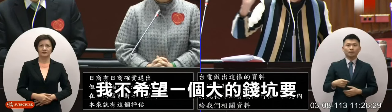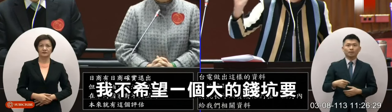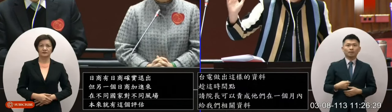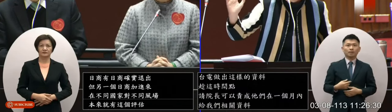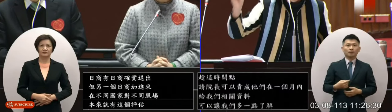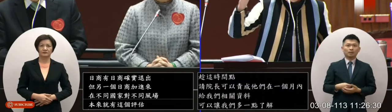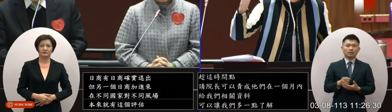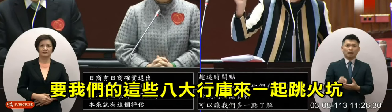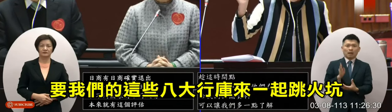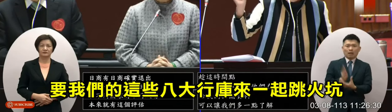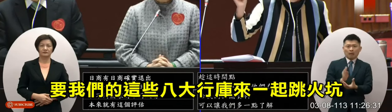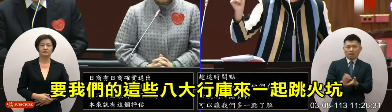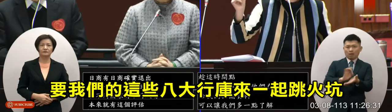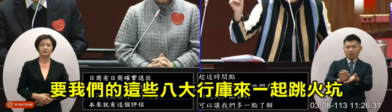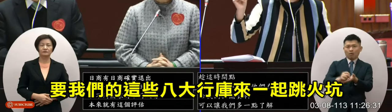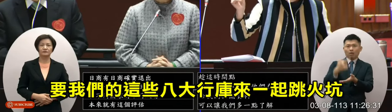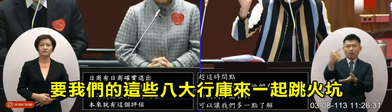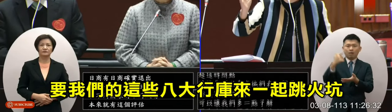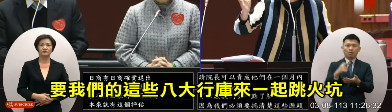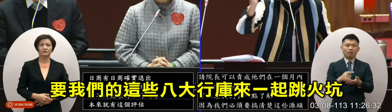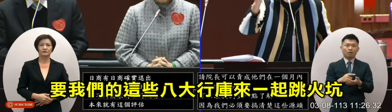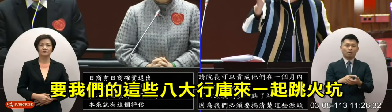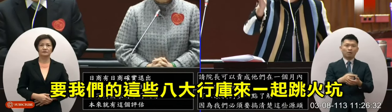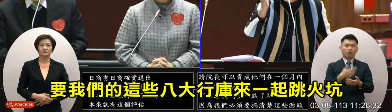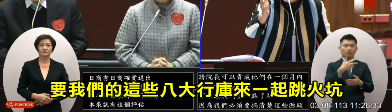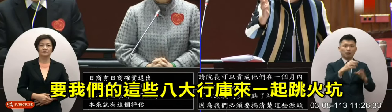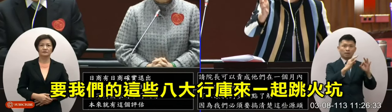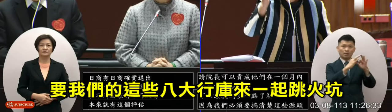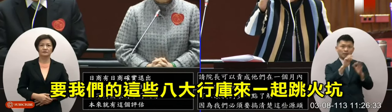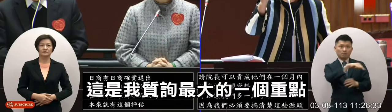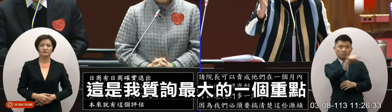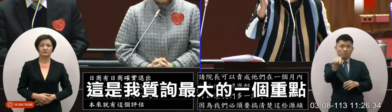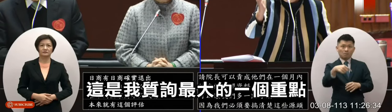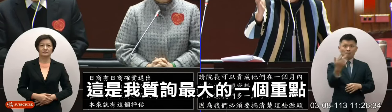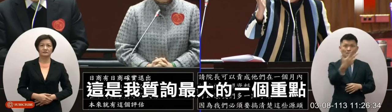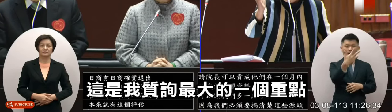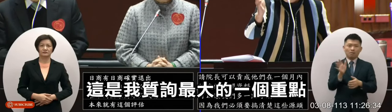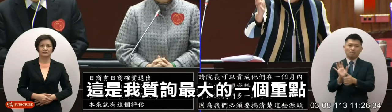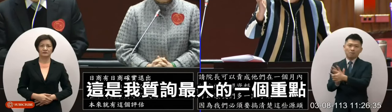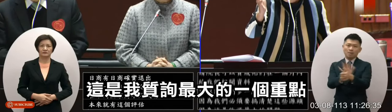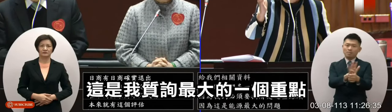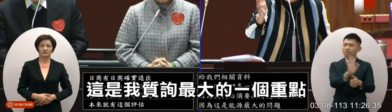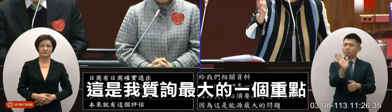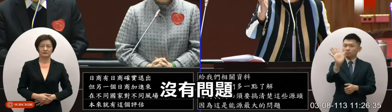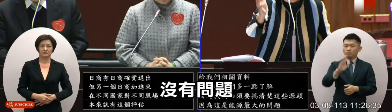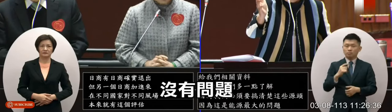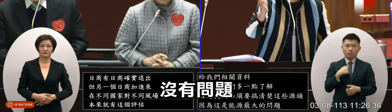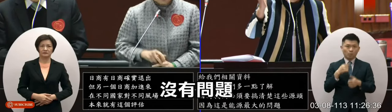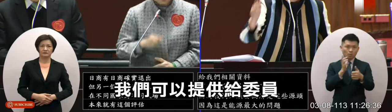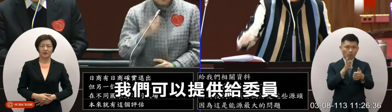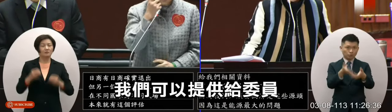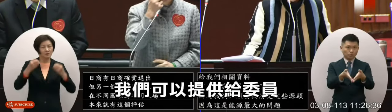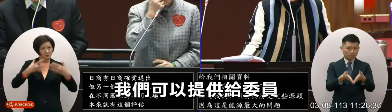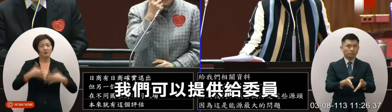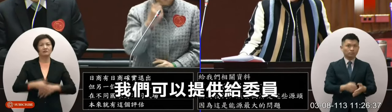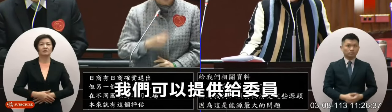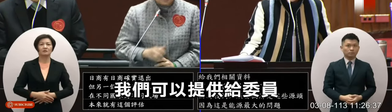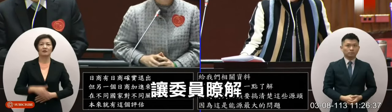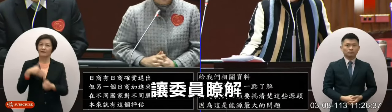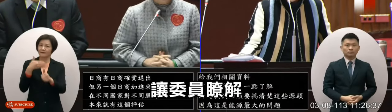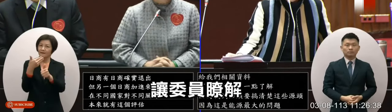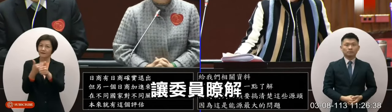坑要我们的这些八大行库来一起跳火坑，这是我质询最大的一个重点。 没有问题，我们可以提